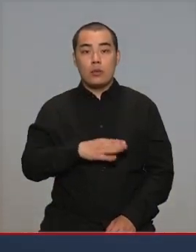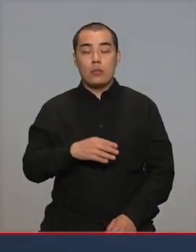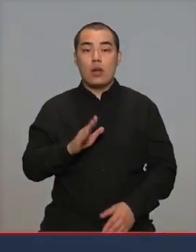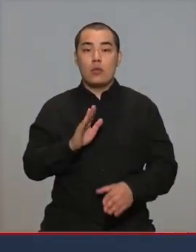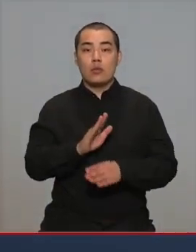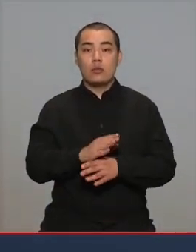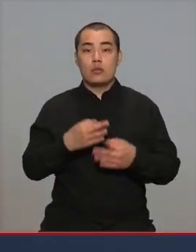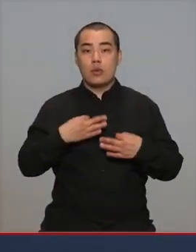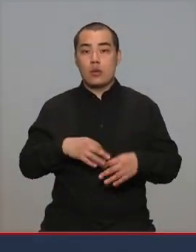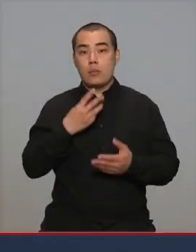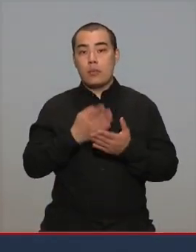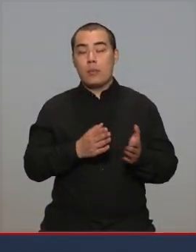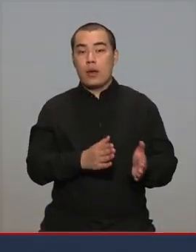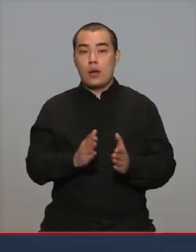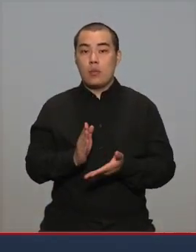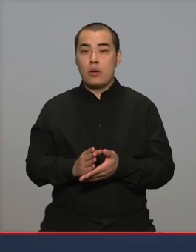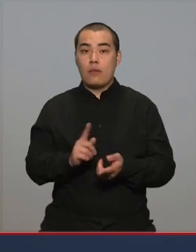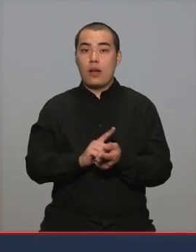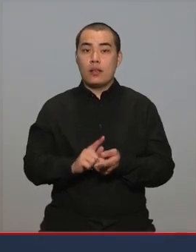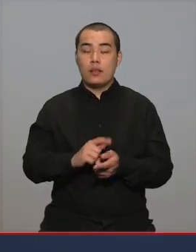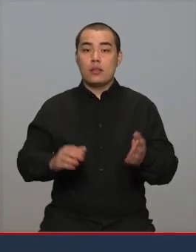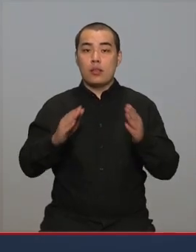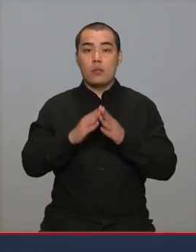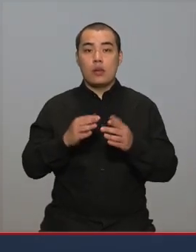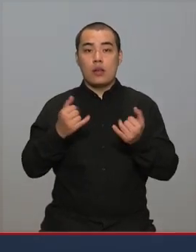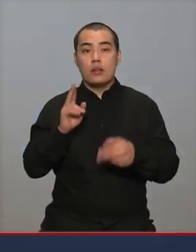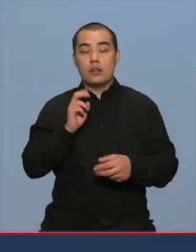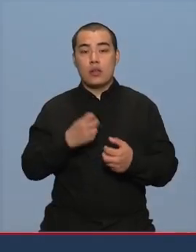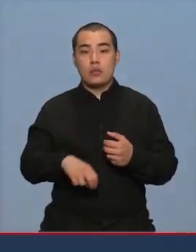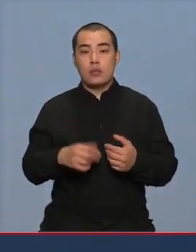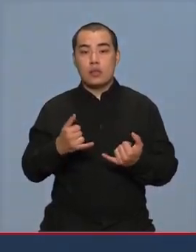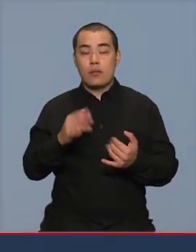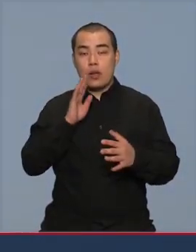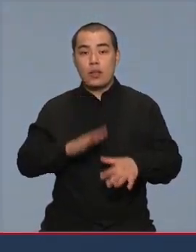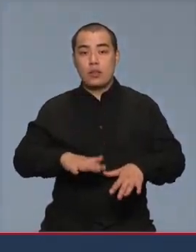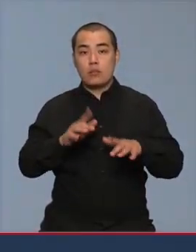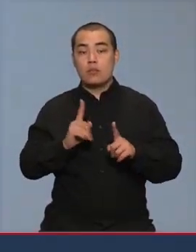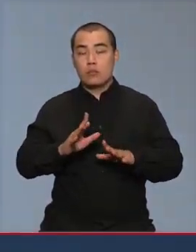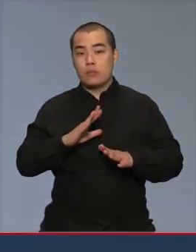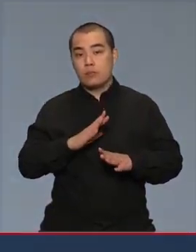поручил в срочном порядке обеспечить восстановление домов, разрушенных стихийным бедствием.